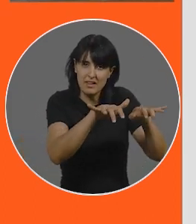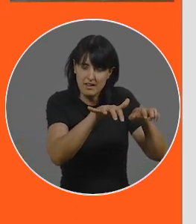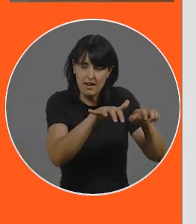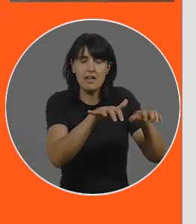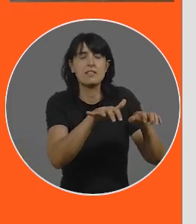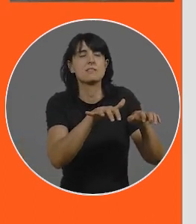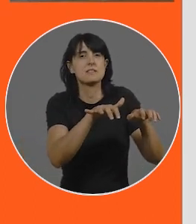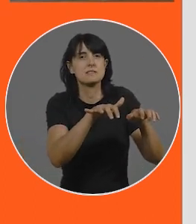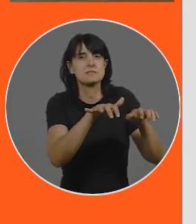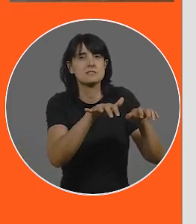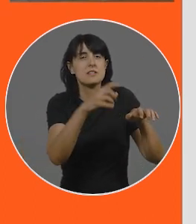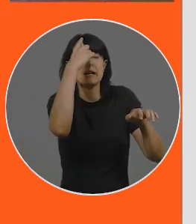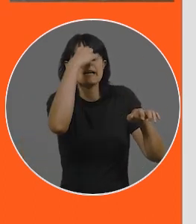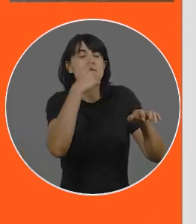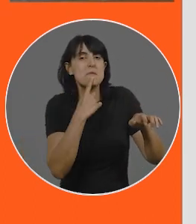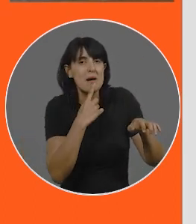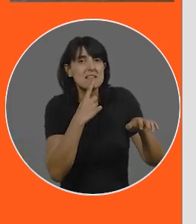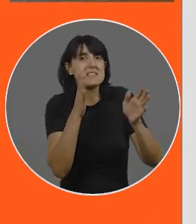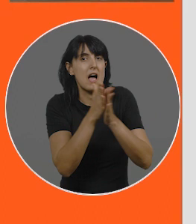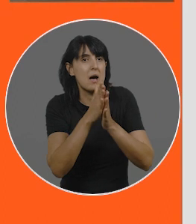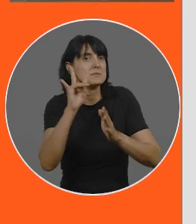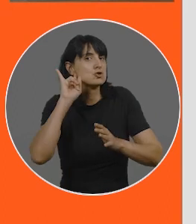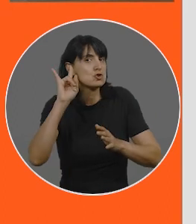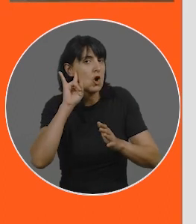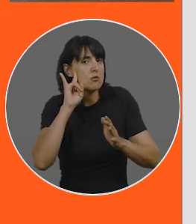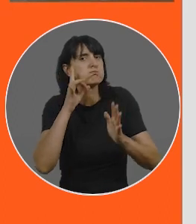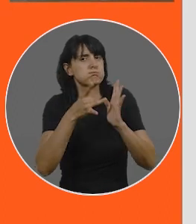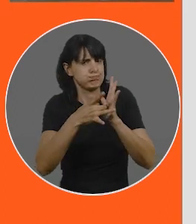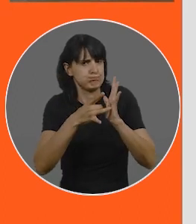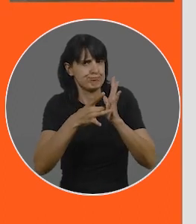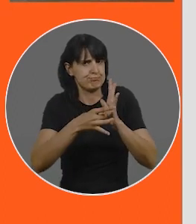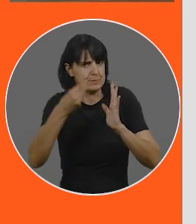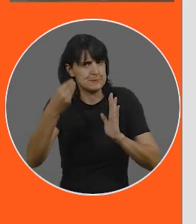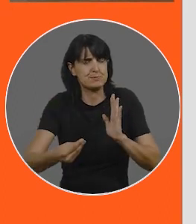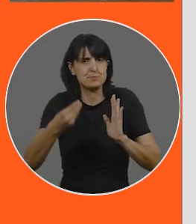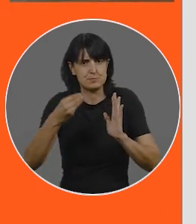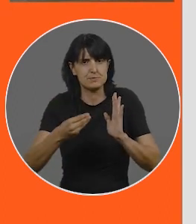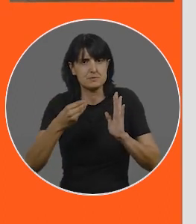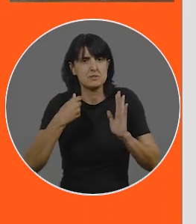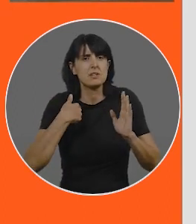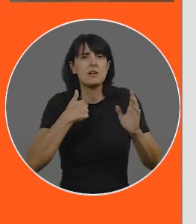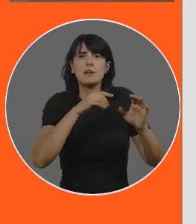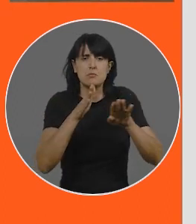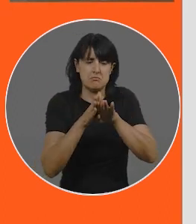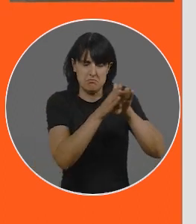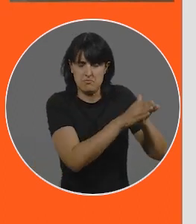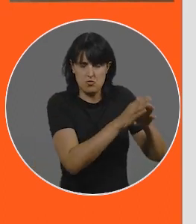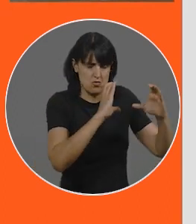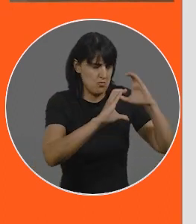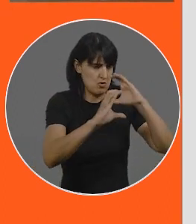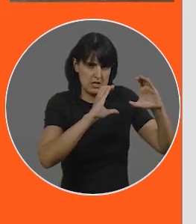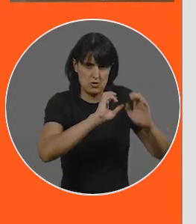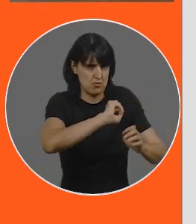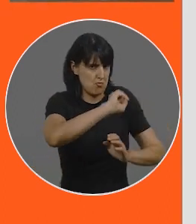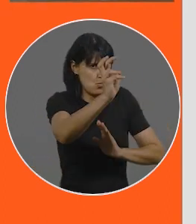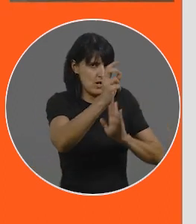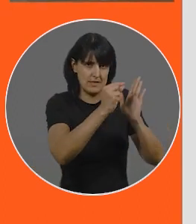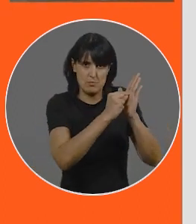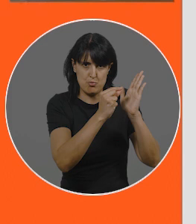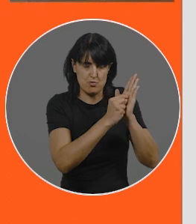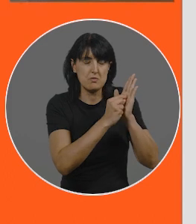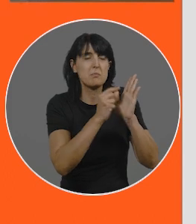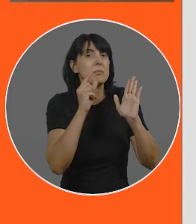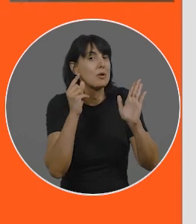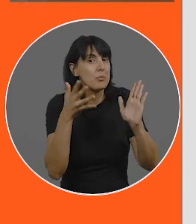la reproducció, que la imatge i el so tinguin prou qualitat... Ja no vaig a comunicació, que és un altre punt, però